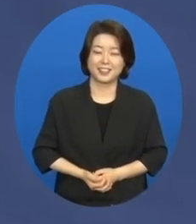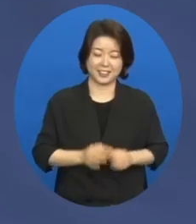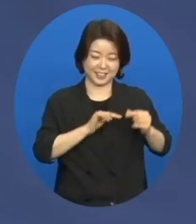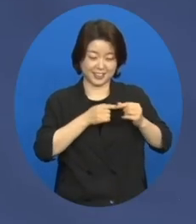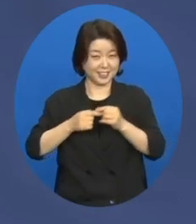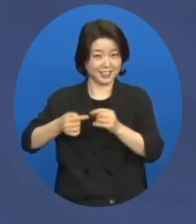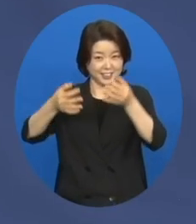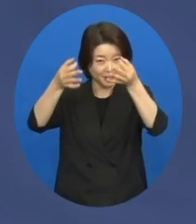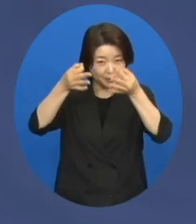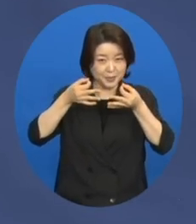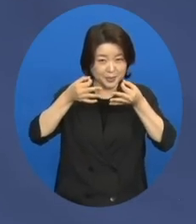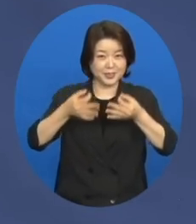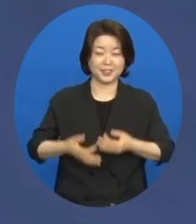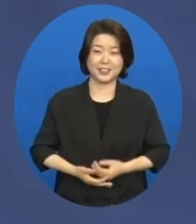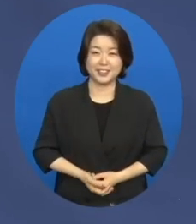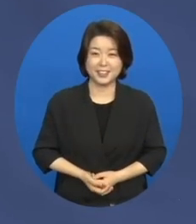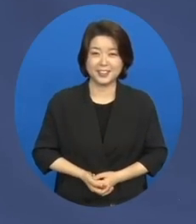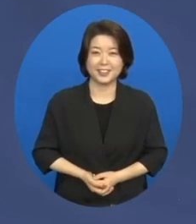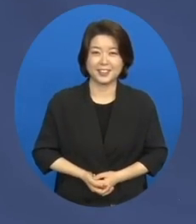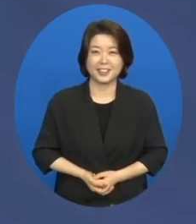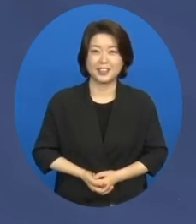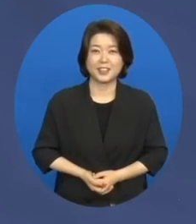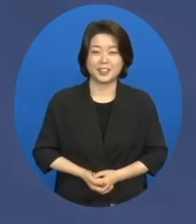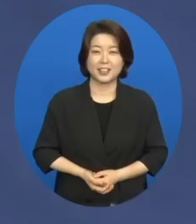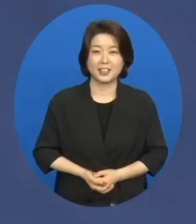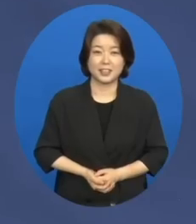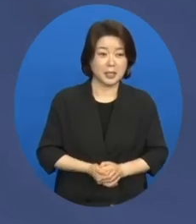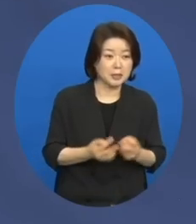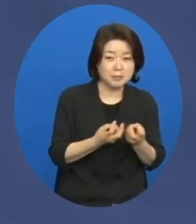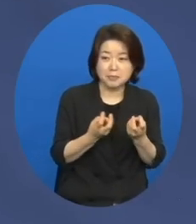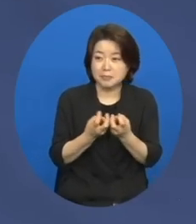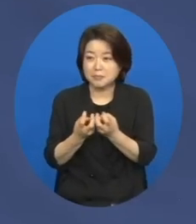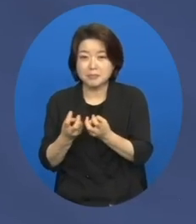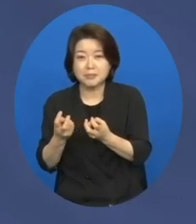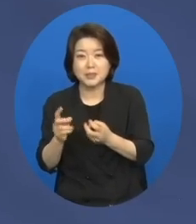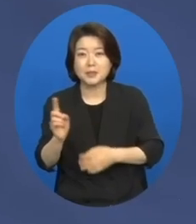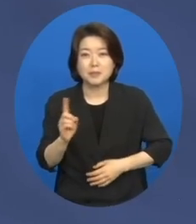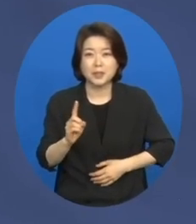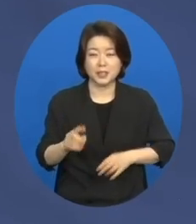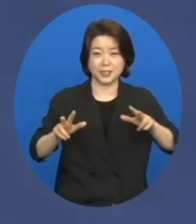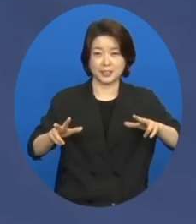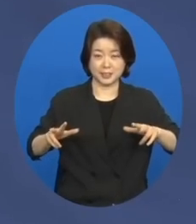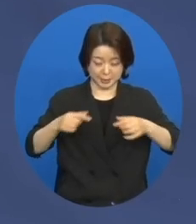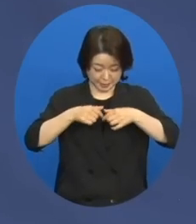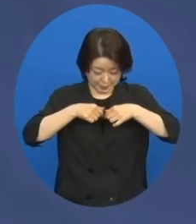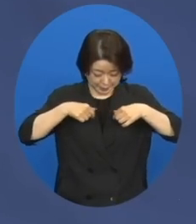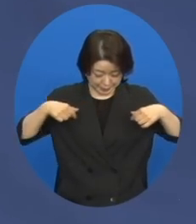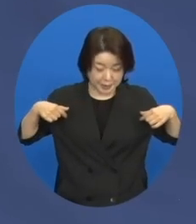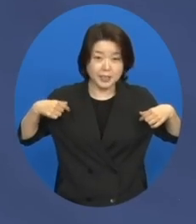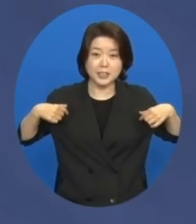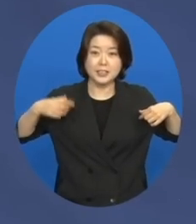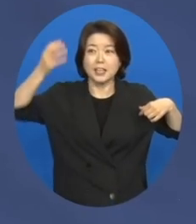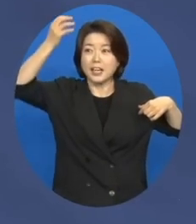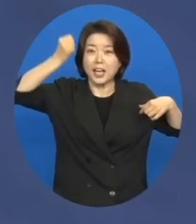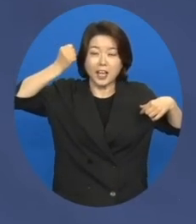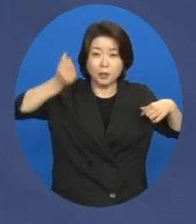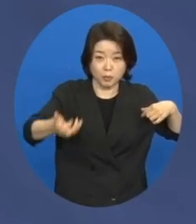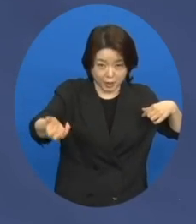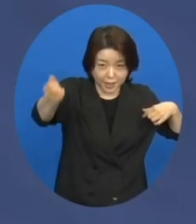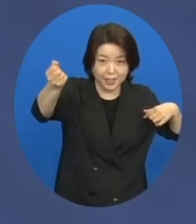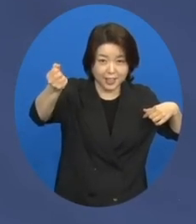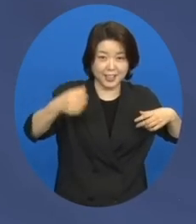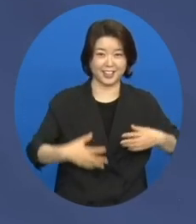혹시 보이시나요? 네. 그 수단 방법을 가리지 않고 지금 하여튼 이거라도 외우고 가시도록,